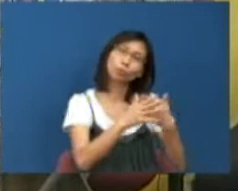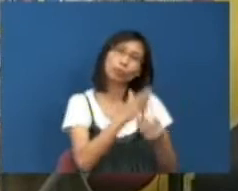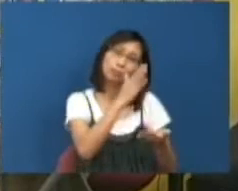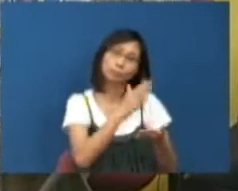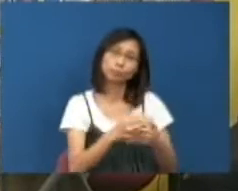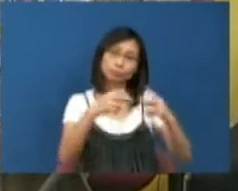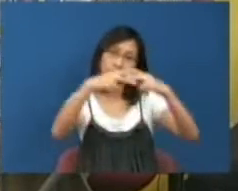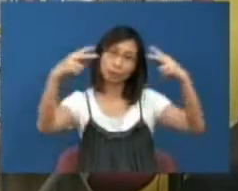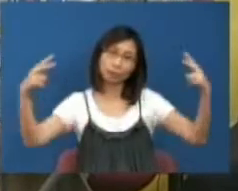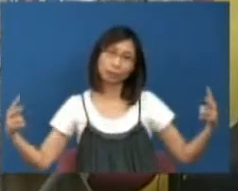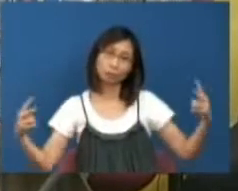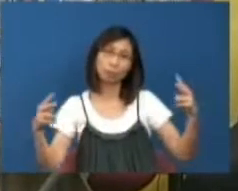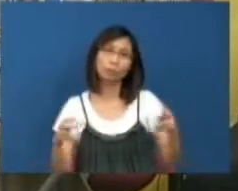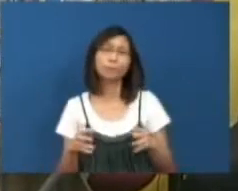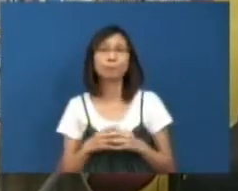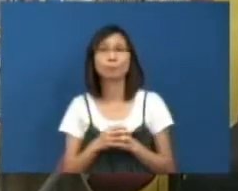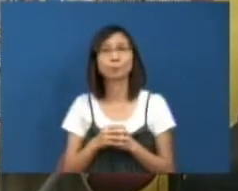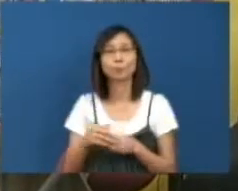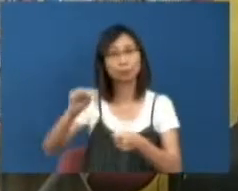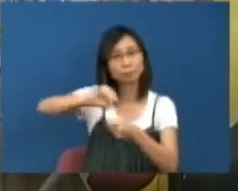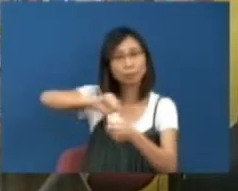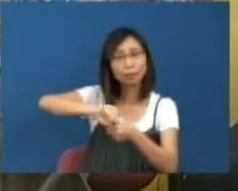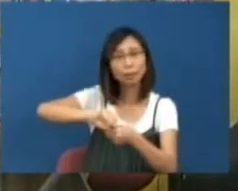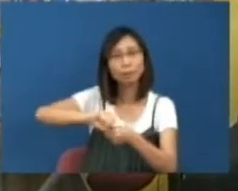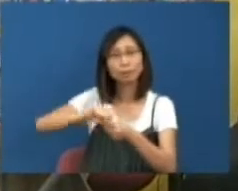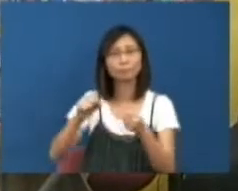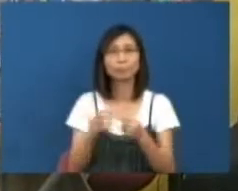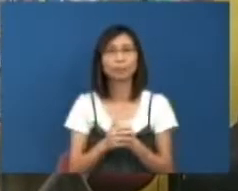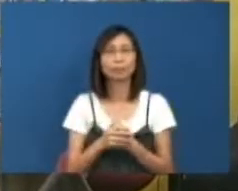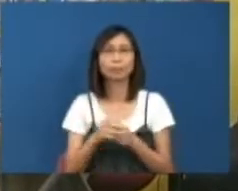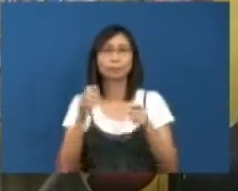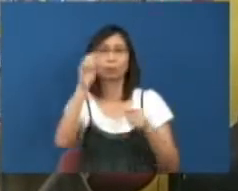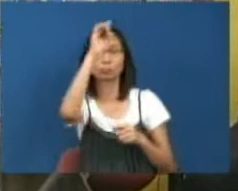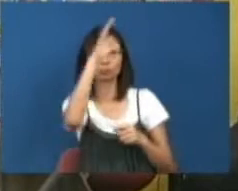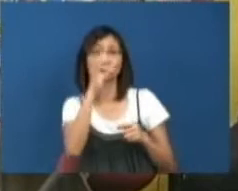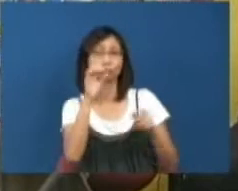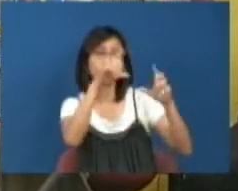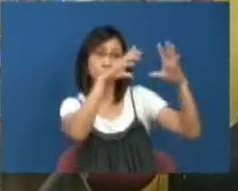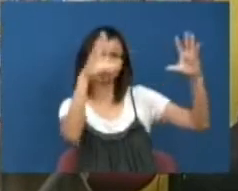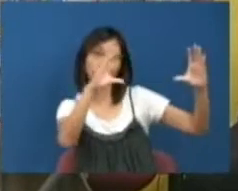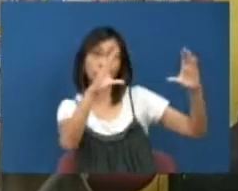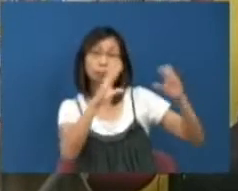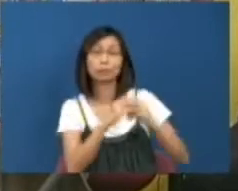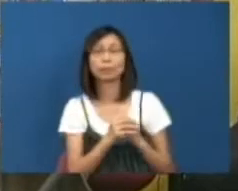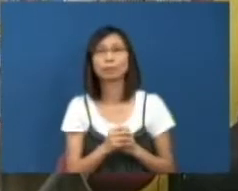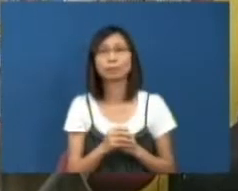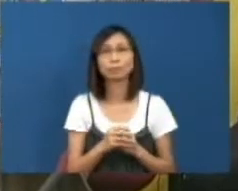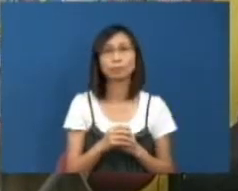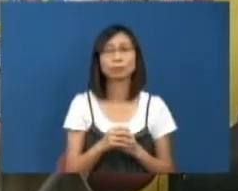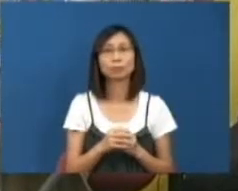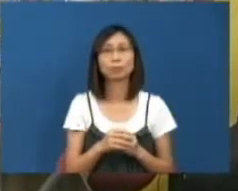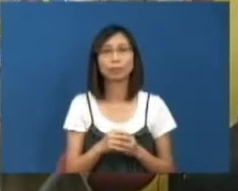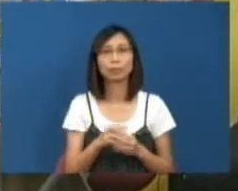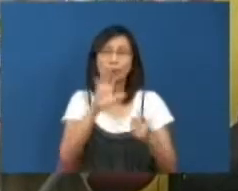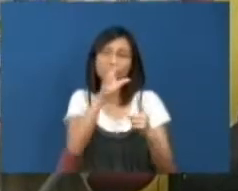大橋兩旁啦，就加啲廣告牌 啊。 咁嗰啲又話會影響駕駛